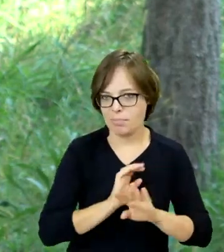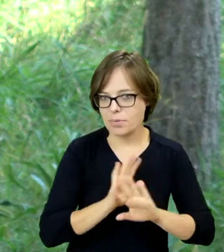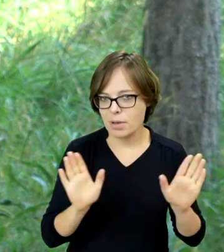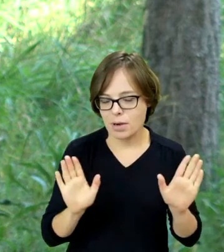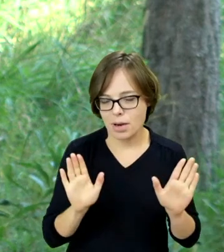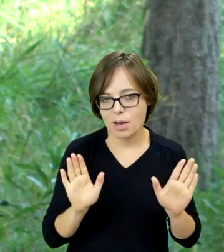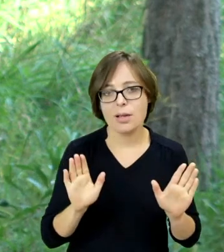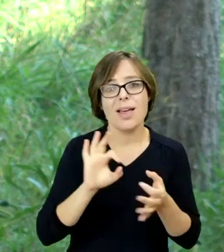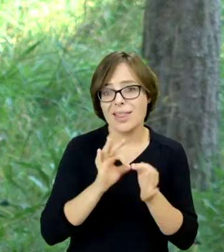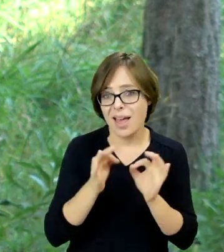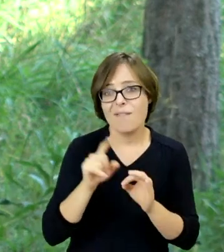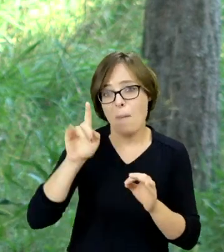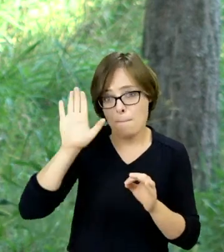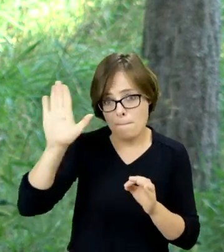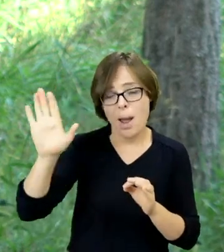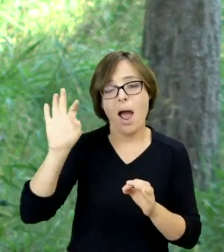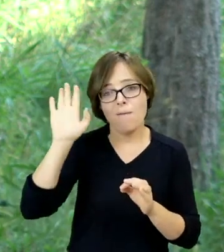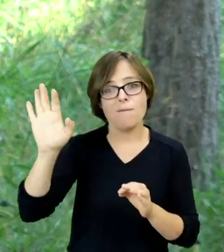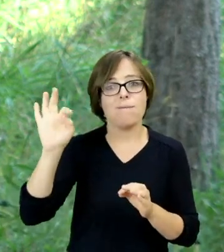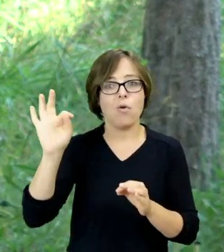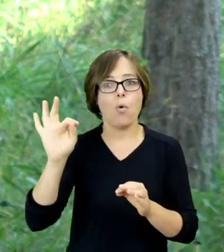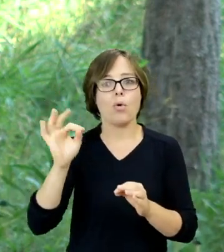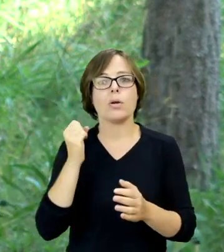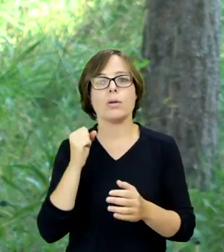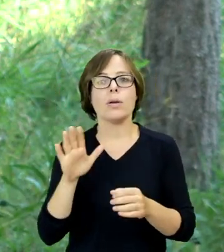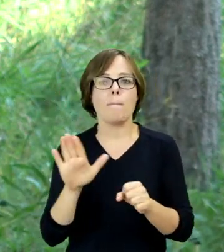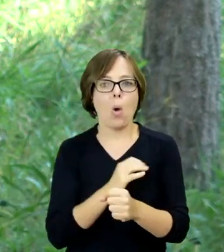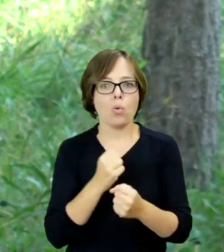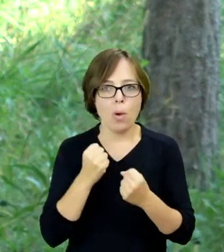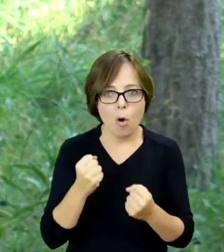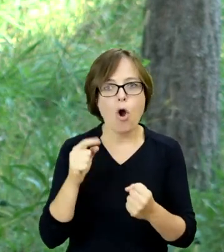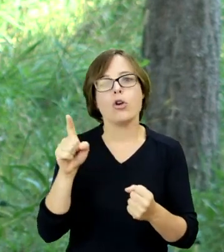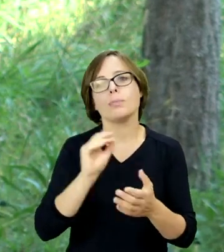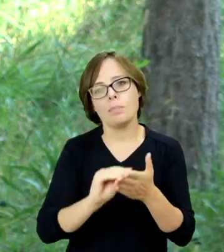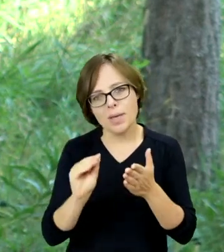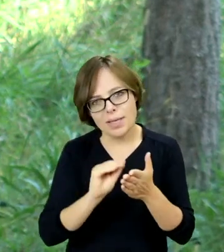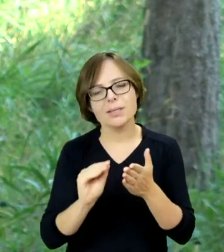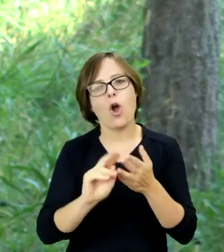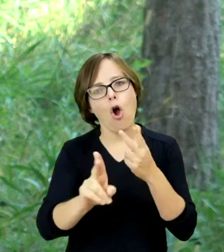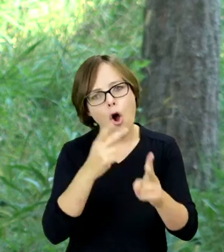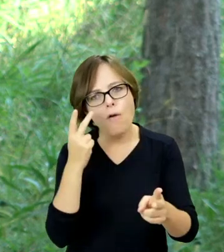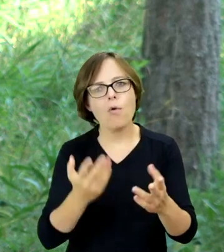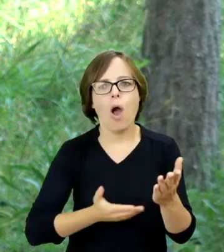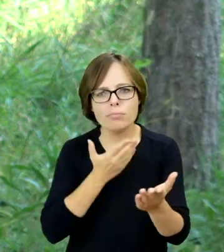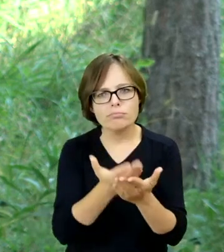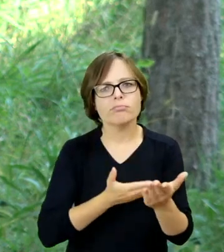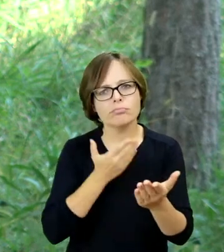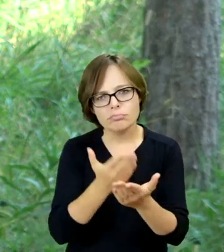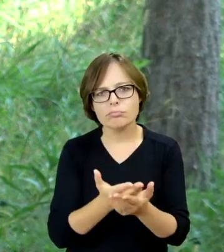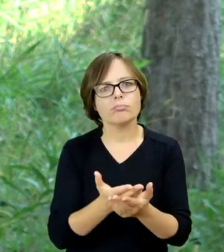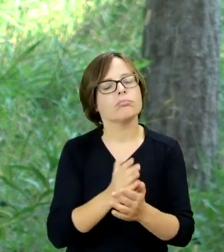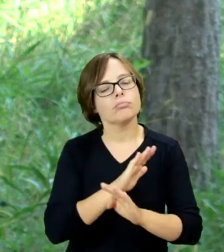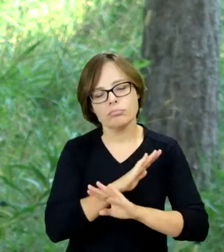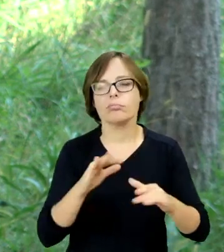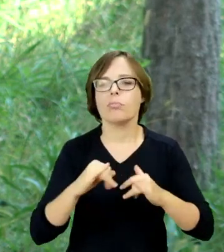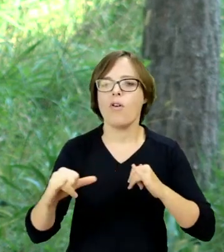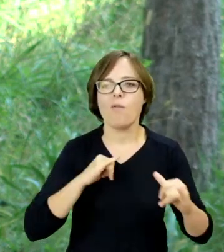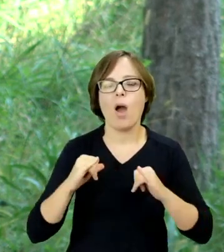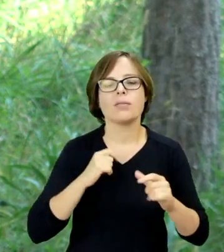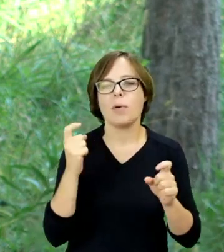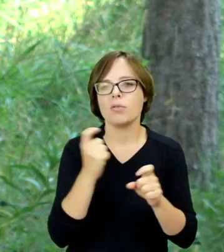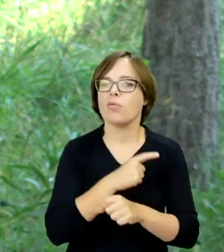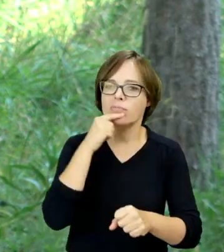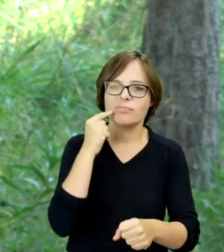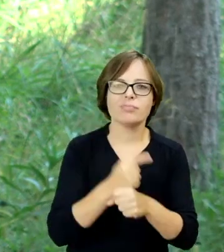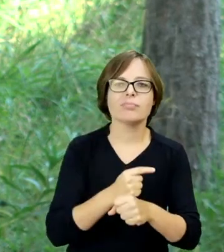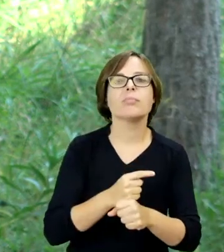miała swojego pełnomocnika i on pisał odwołania, próbował odwołać się od tej decyzji, to się